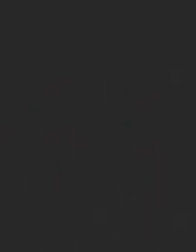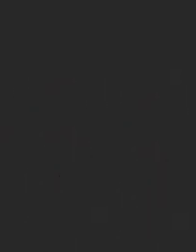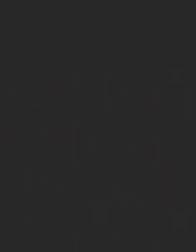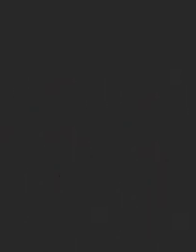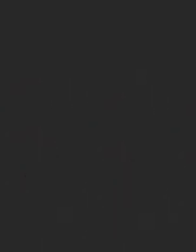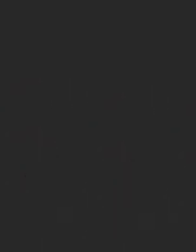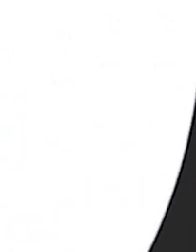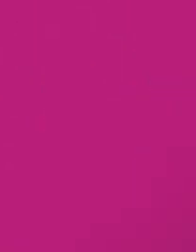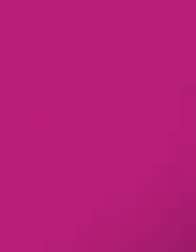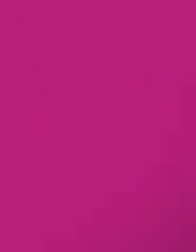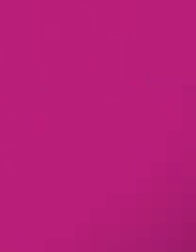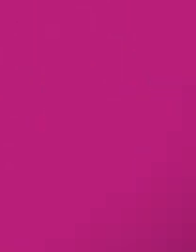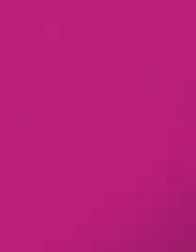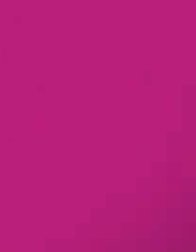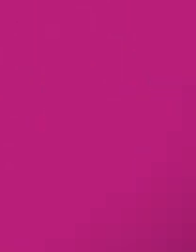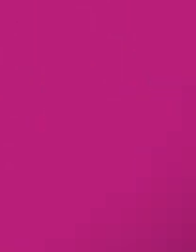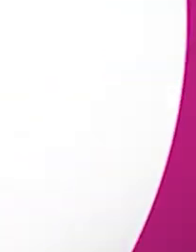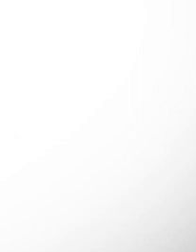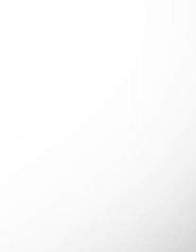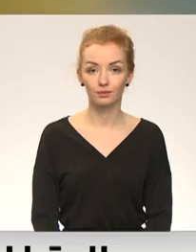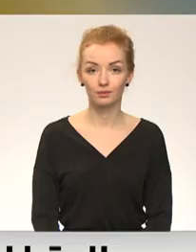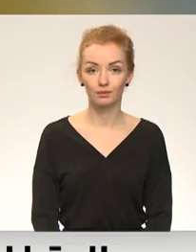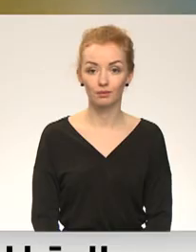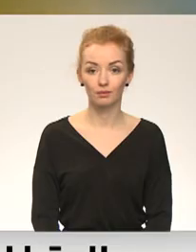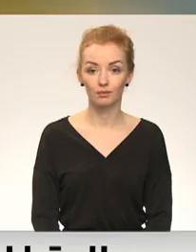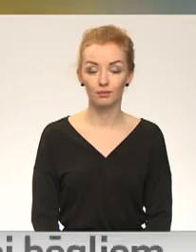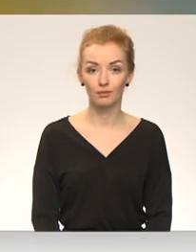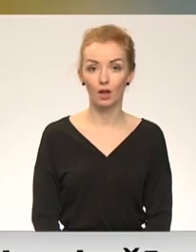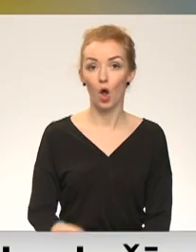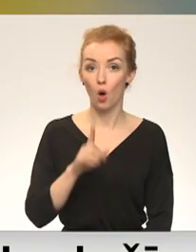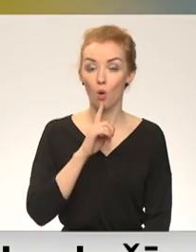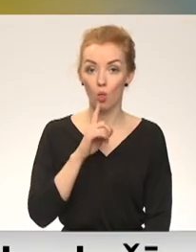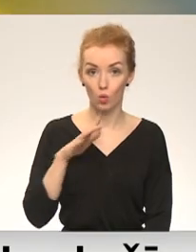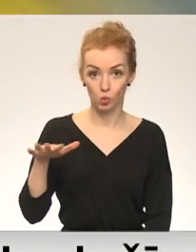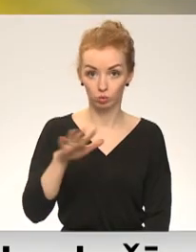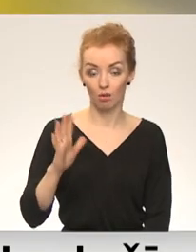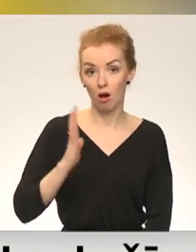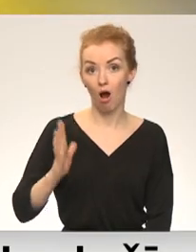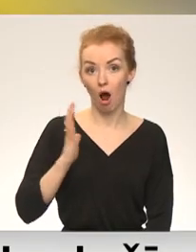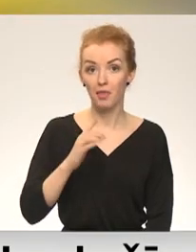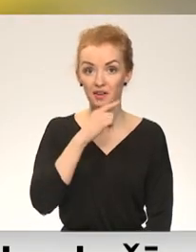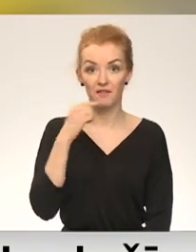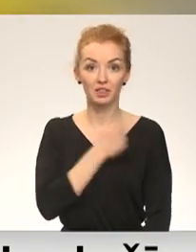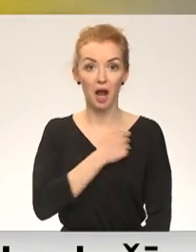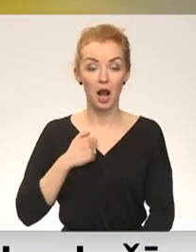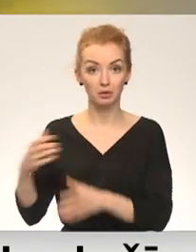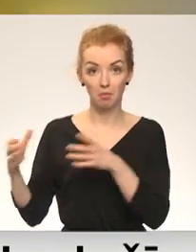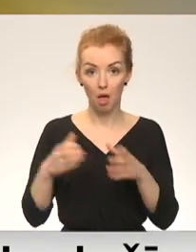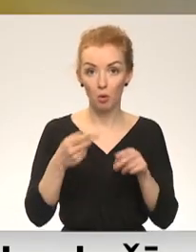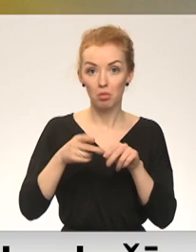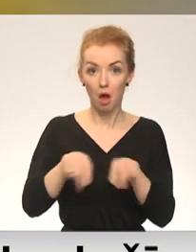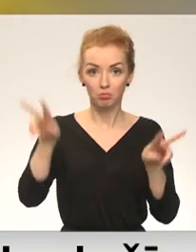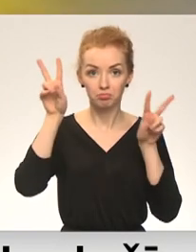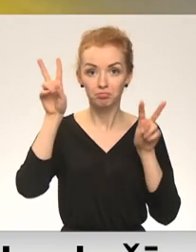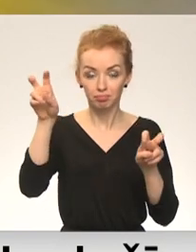Re, viss ēters ir te! Lucā gaida Krievijas karaspēku. Ar šādu virsrakstu titulu